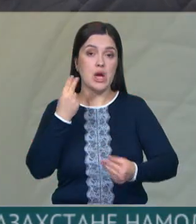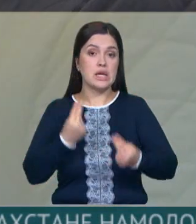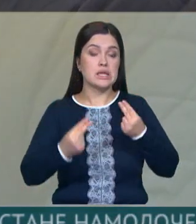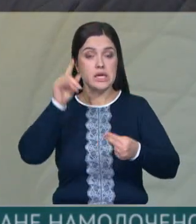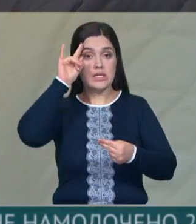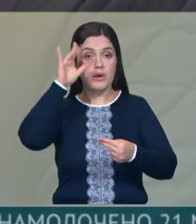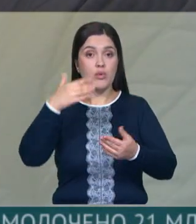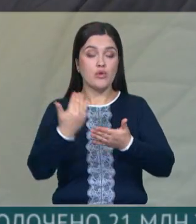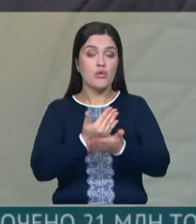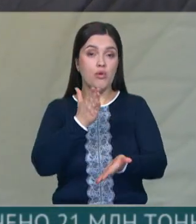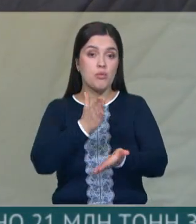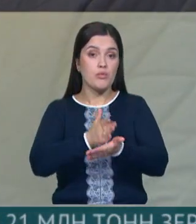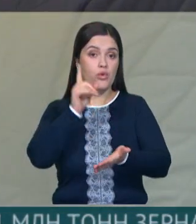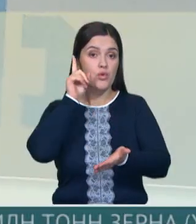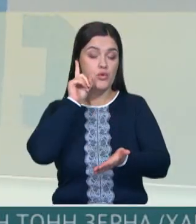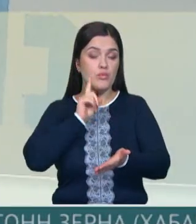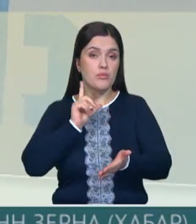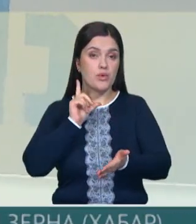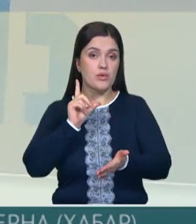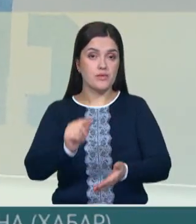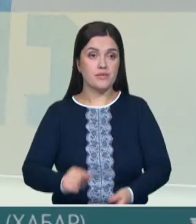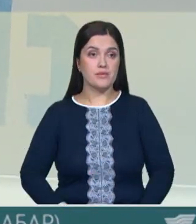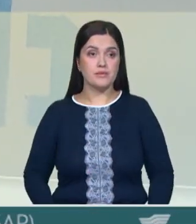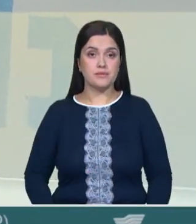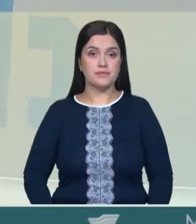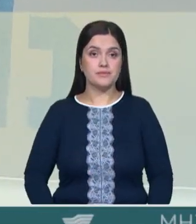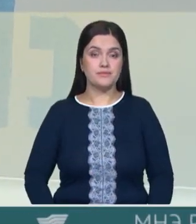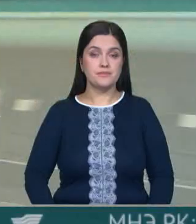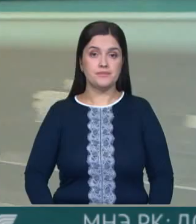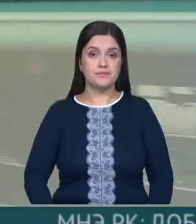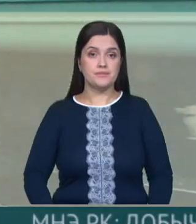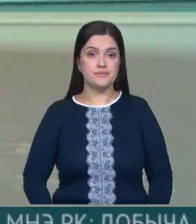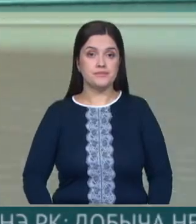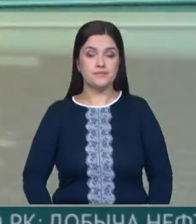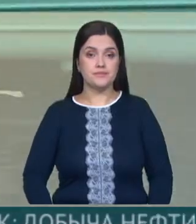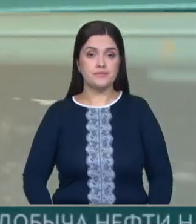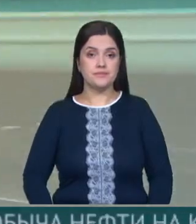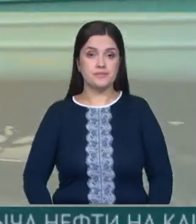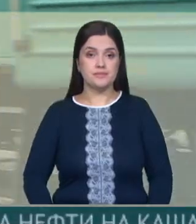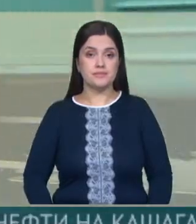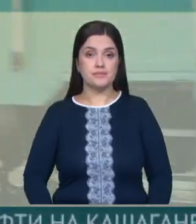попасть на это событие станет намного проще. Аскар Сергалиев, Нурдаулет Жексыбаев, Хабар, Алматы.